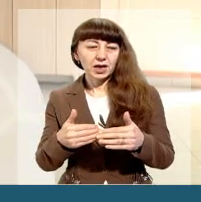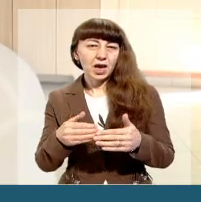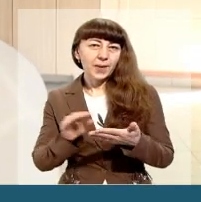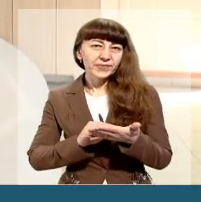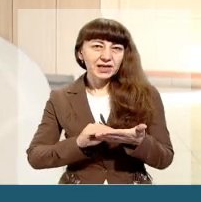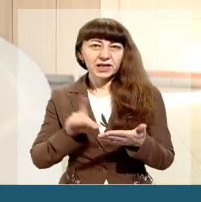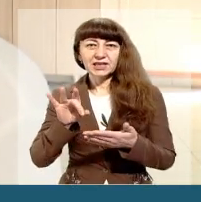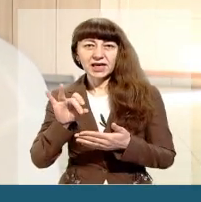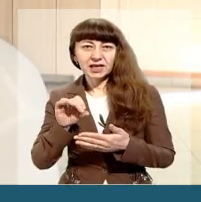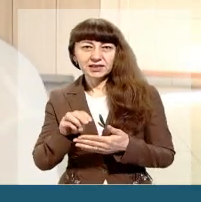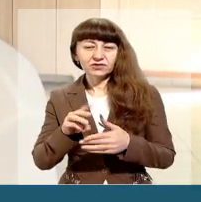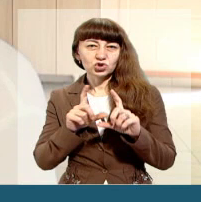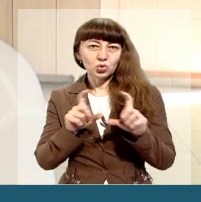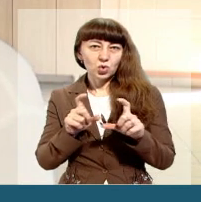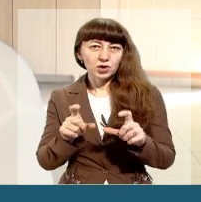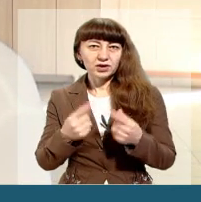школе, и поэтому